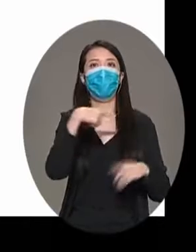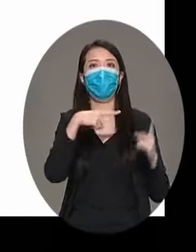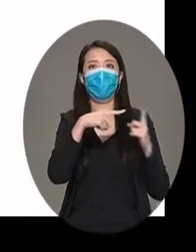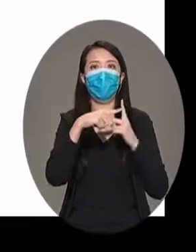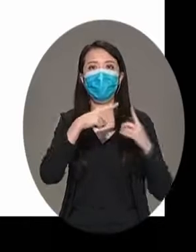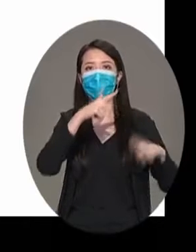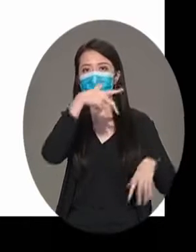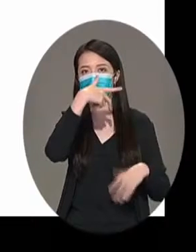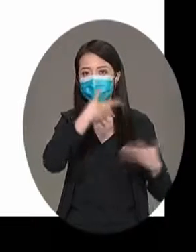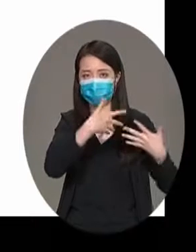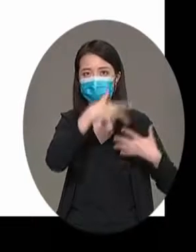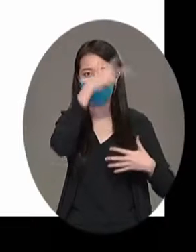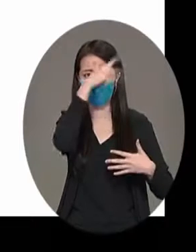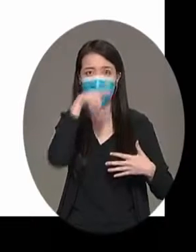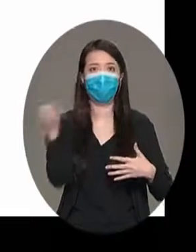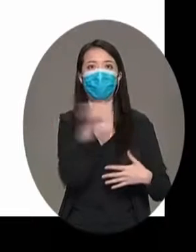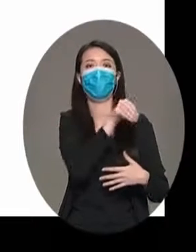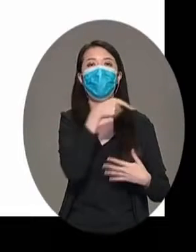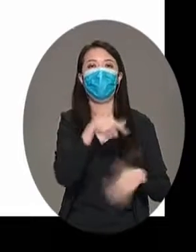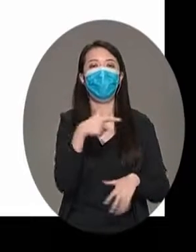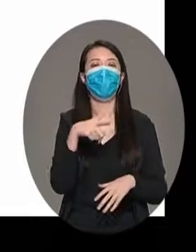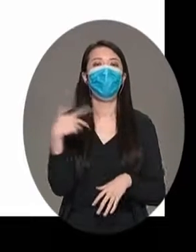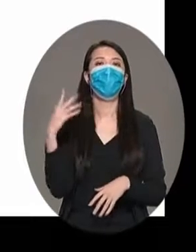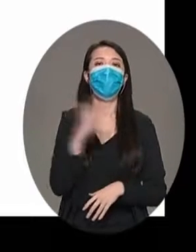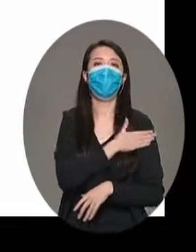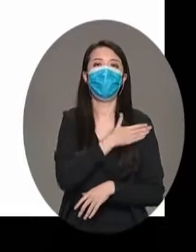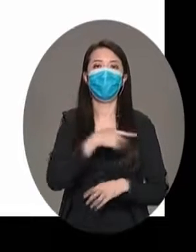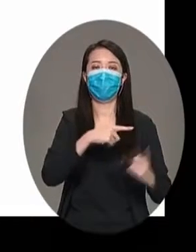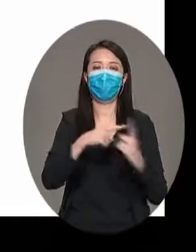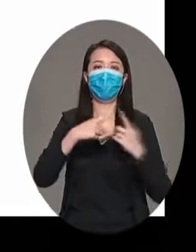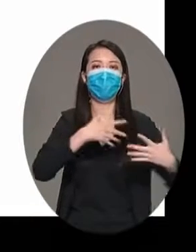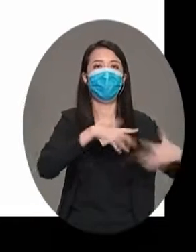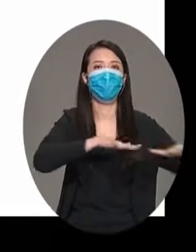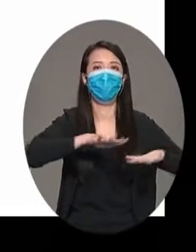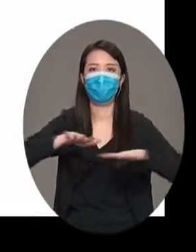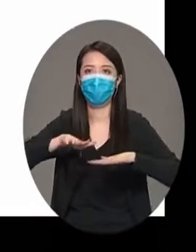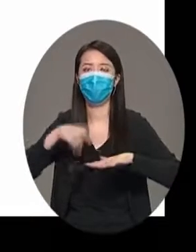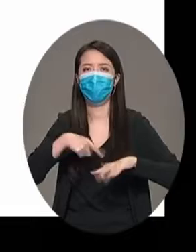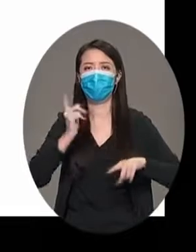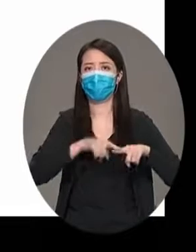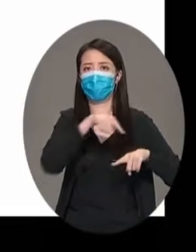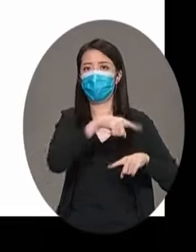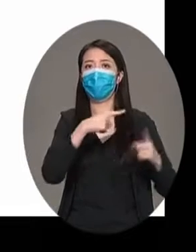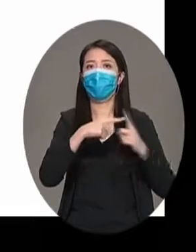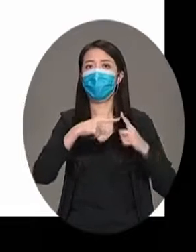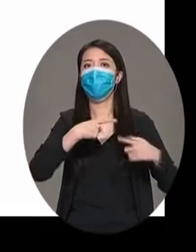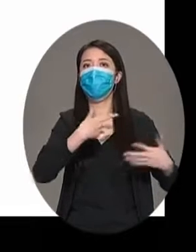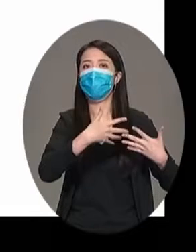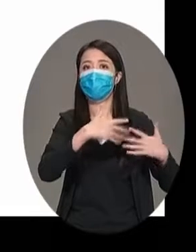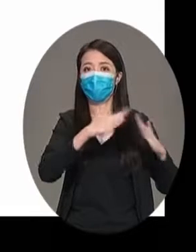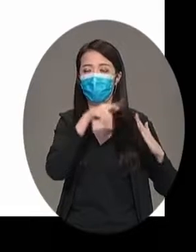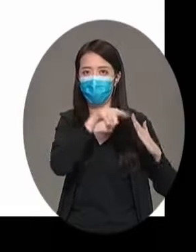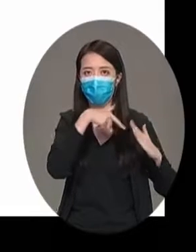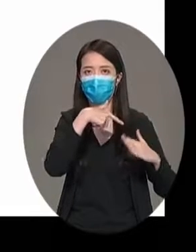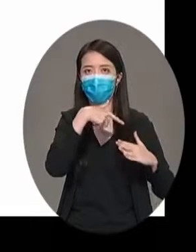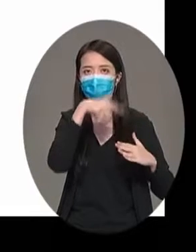轄，地區行政工作統一處理。報道又說，民政事務局向來政治色彩濃厚，除了是負責